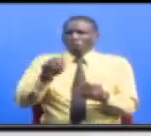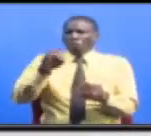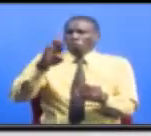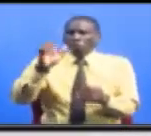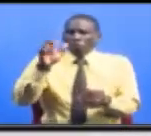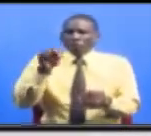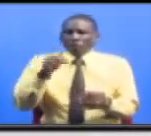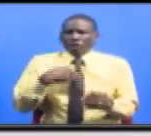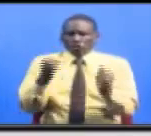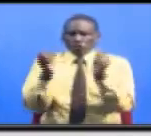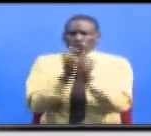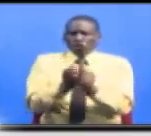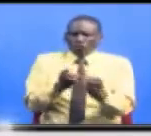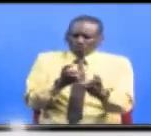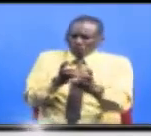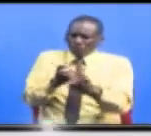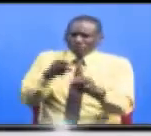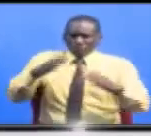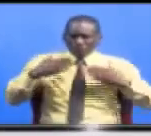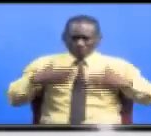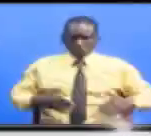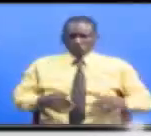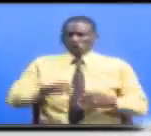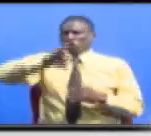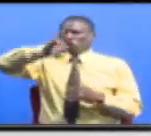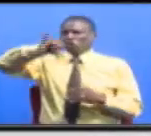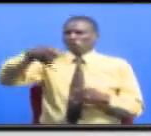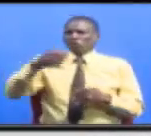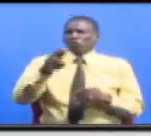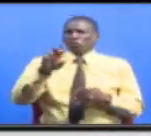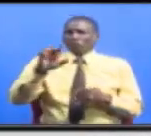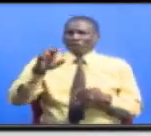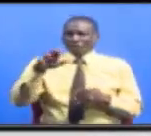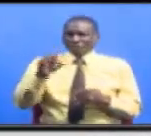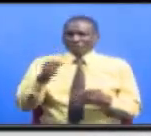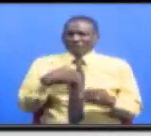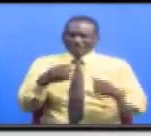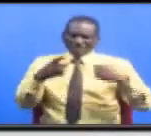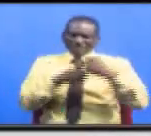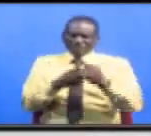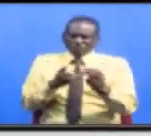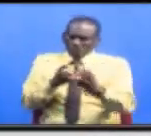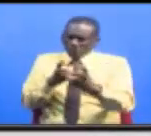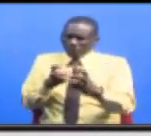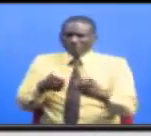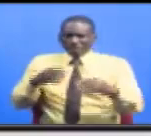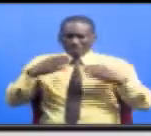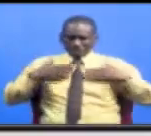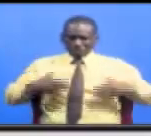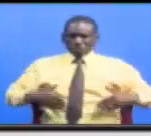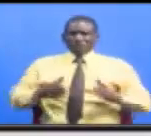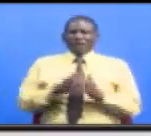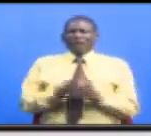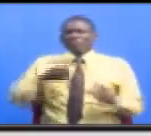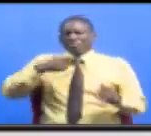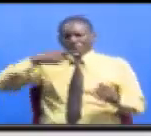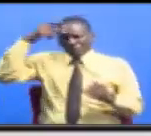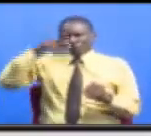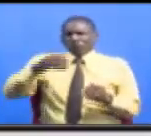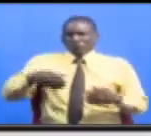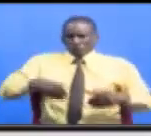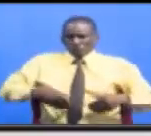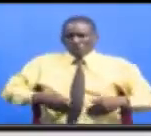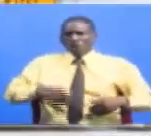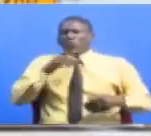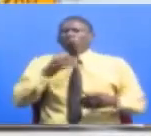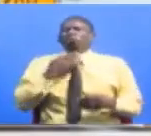risasi 12 mwilini mwake. Julius naye akapatikana na risasi 6 mwilini mwake. Na wazazi wa vijana hao